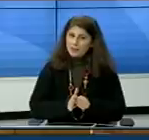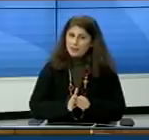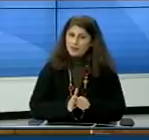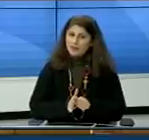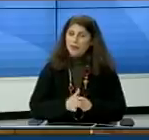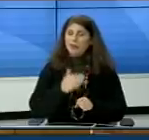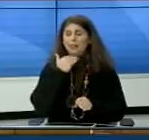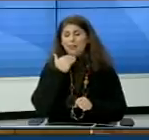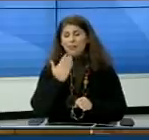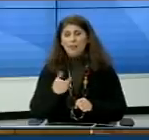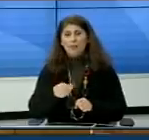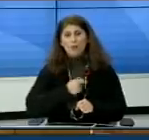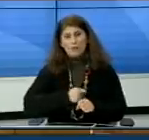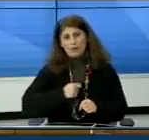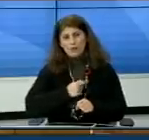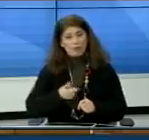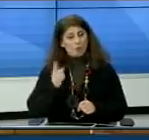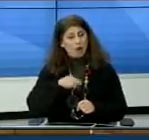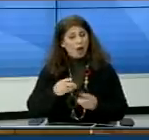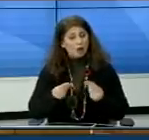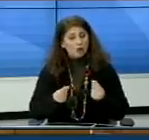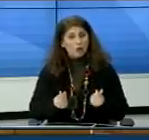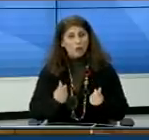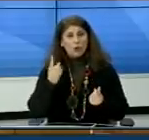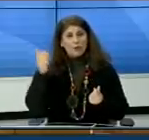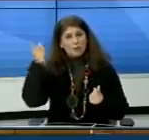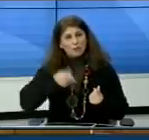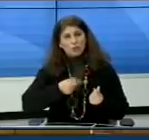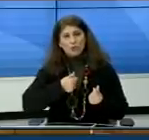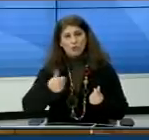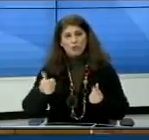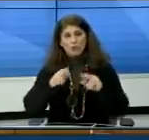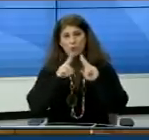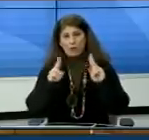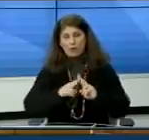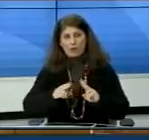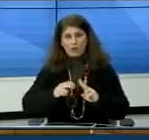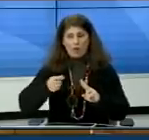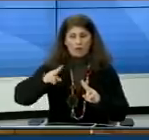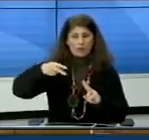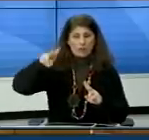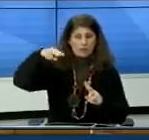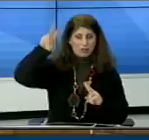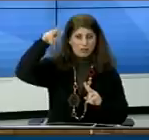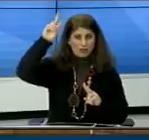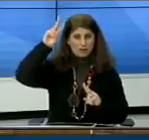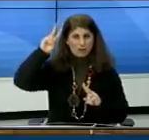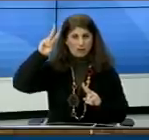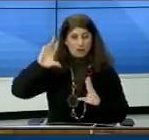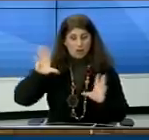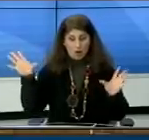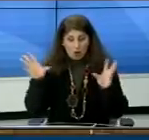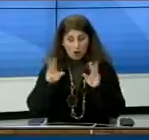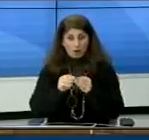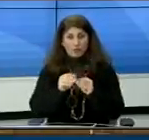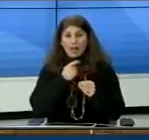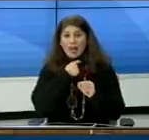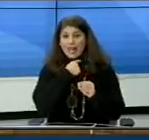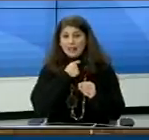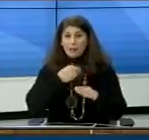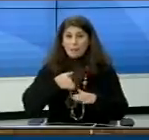και δεν θα μπορούσε να είναι δυστυχώς αλλιώς, ένα μέρος μόνο των διεθνών ανατιμήσεων. Αυτές οι